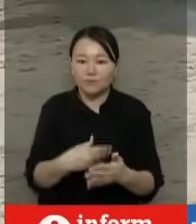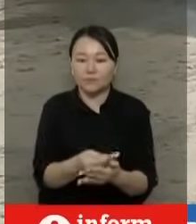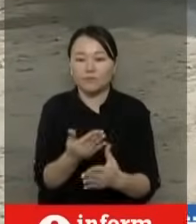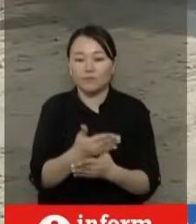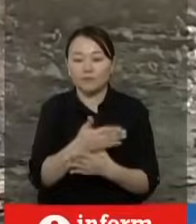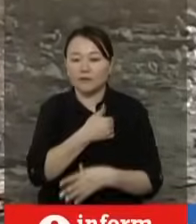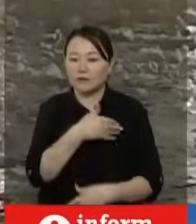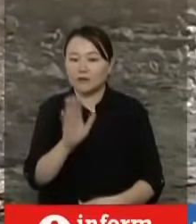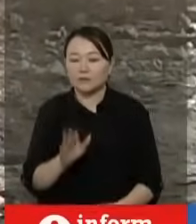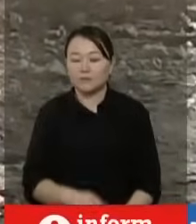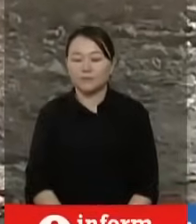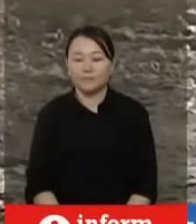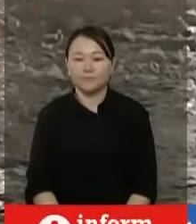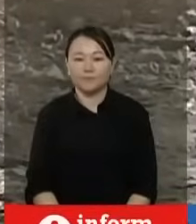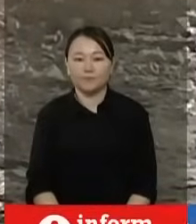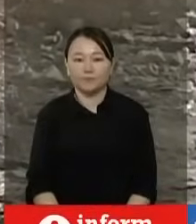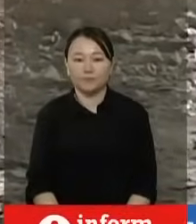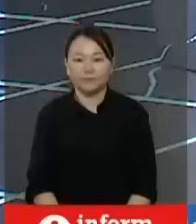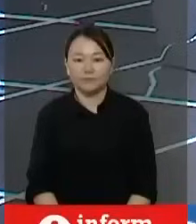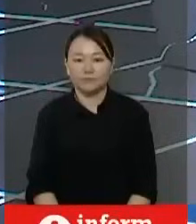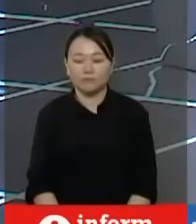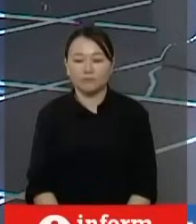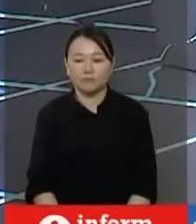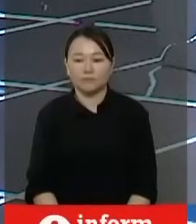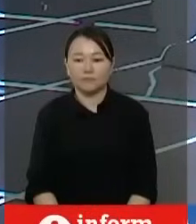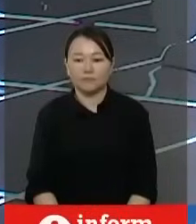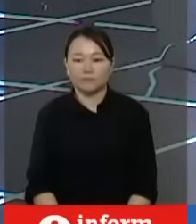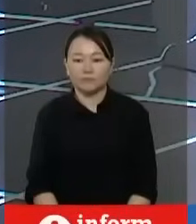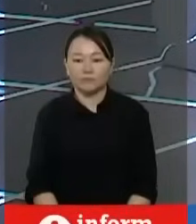Ирина Нинашева, Информбюро, Карагандинская область.